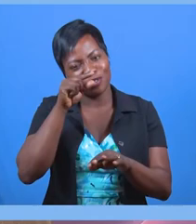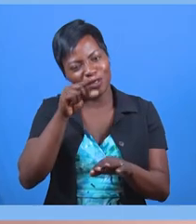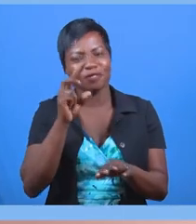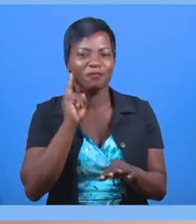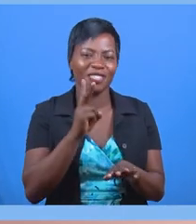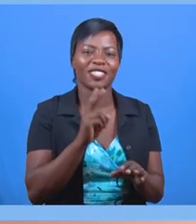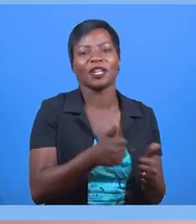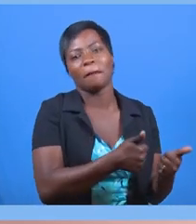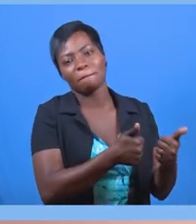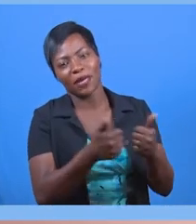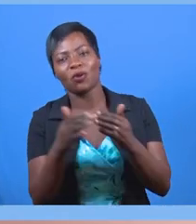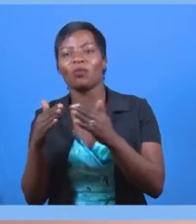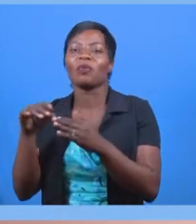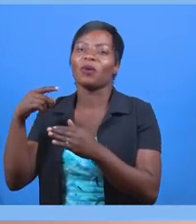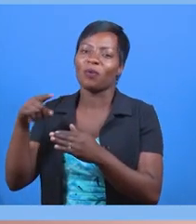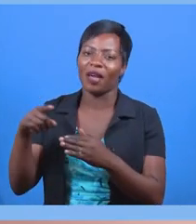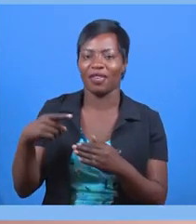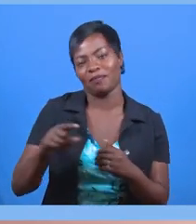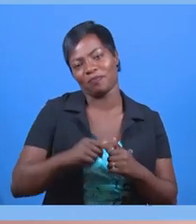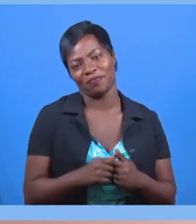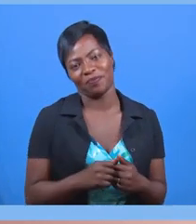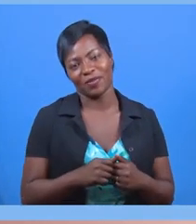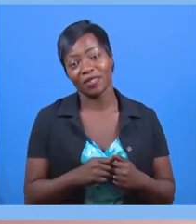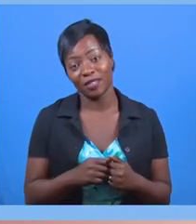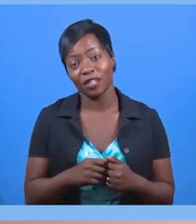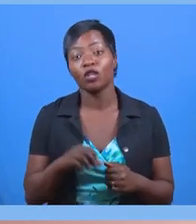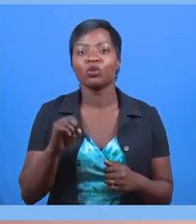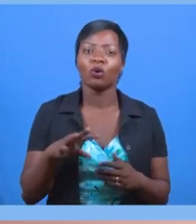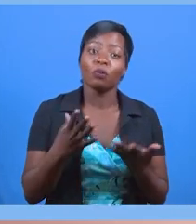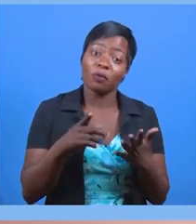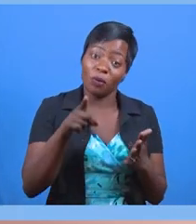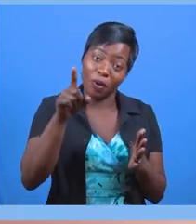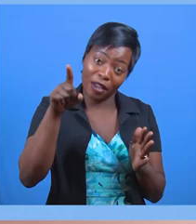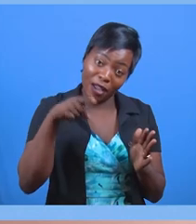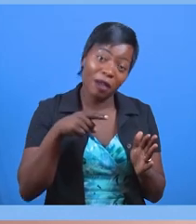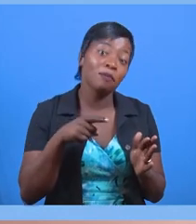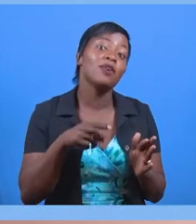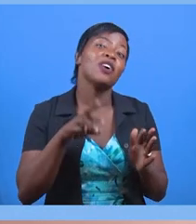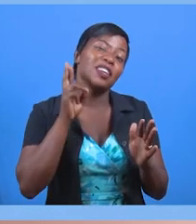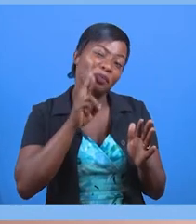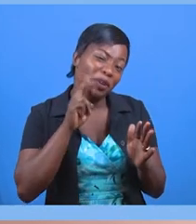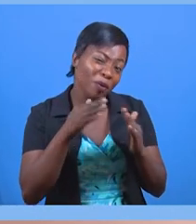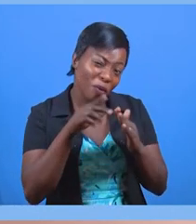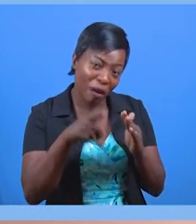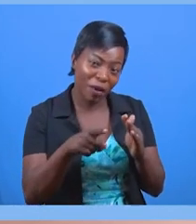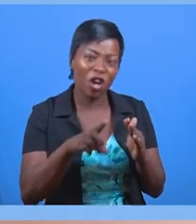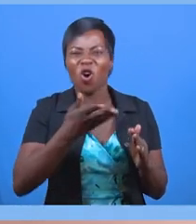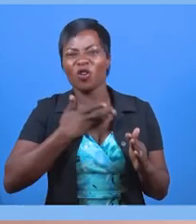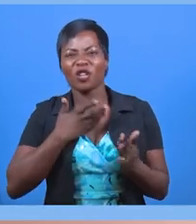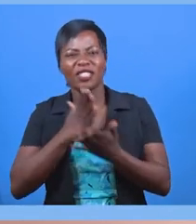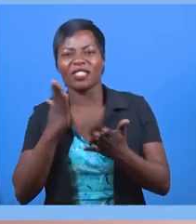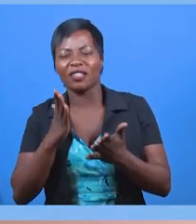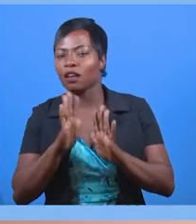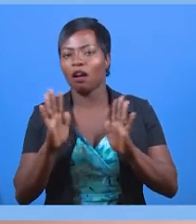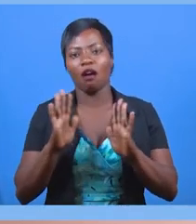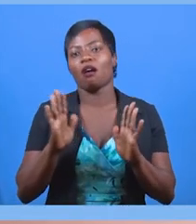muenzi muri munhu achaenda kana mauya muri muuyi chiregai kutonga pamakauya ipapo